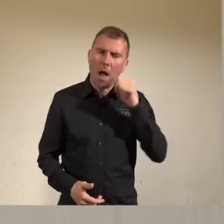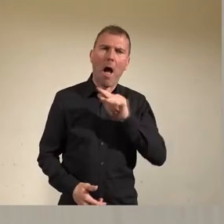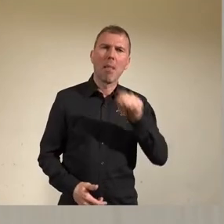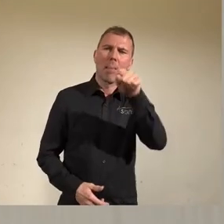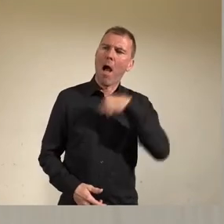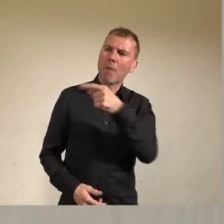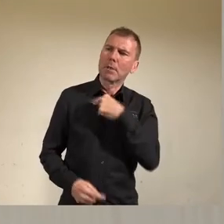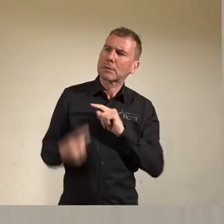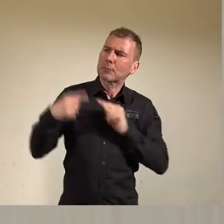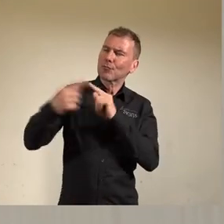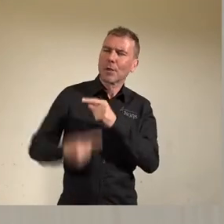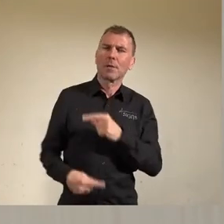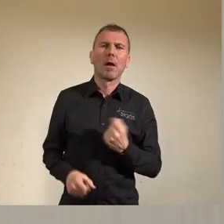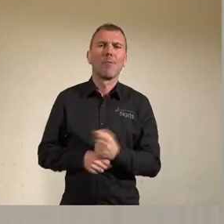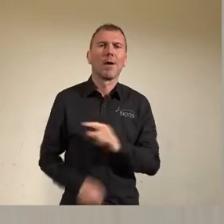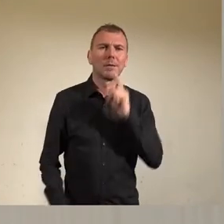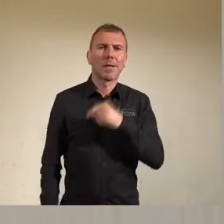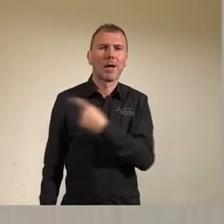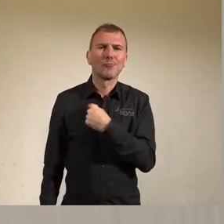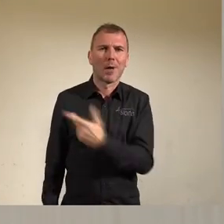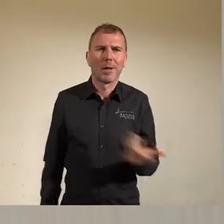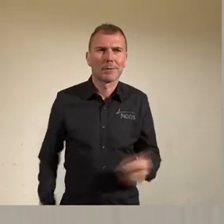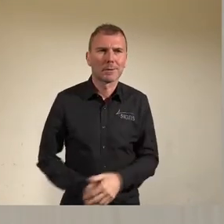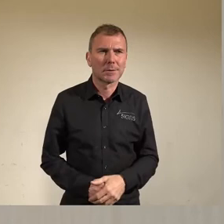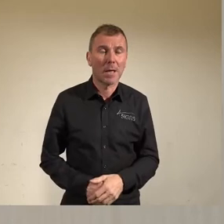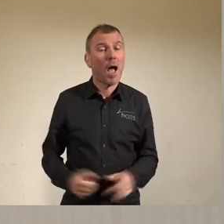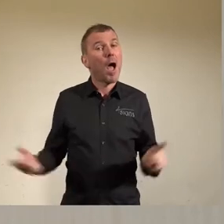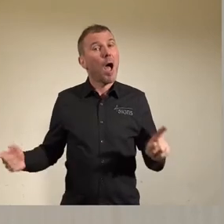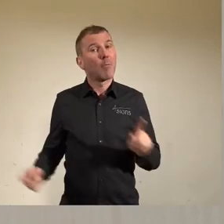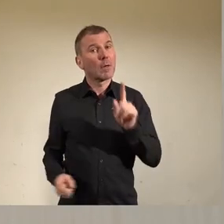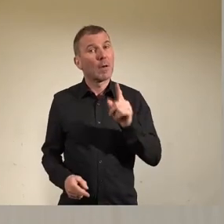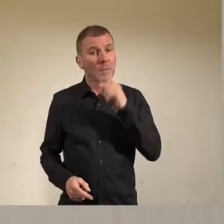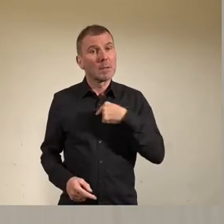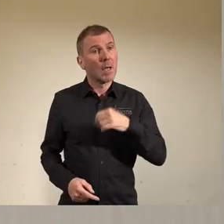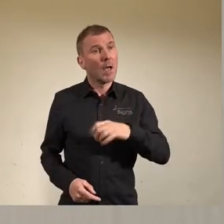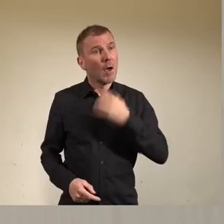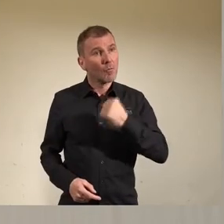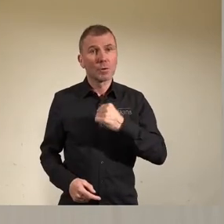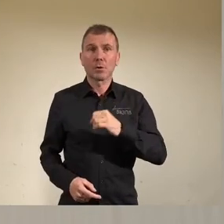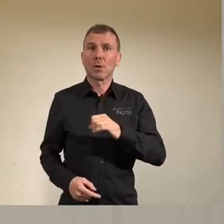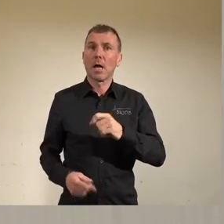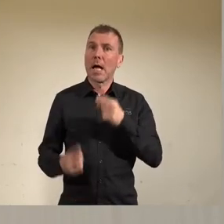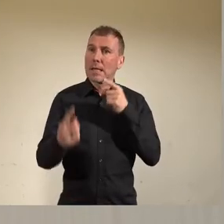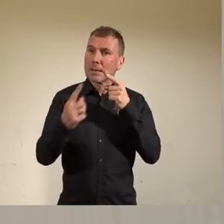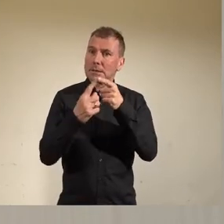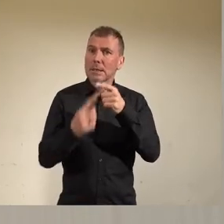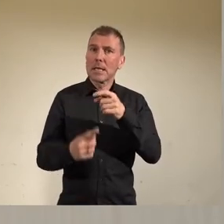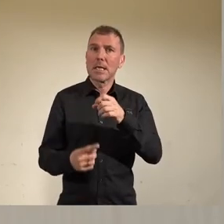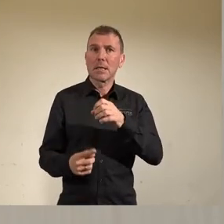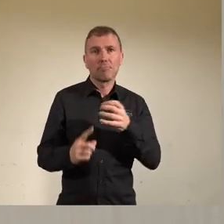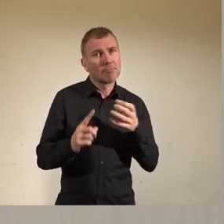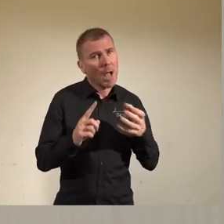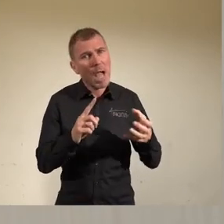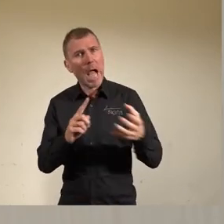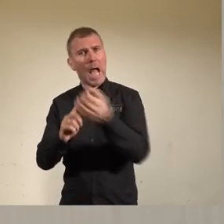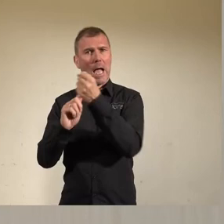und das macht keinen Spaß. So, und wenn man jetzt etwas erreichen will, dann muss man natürlich, wenn man eine